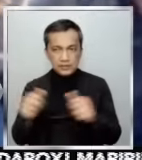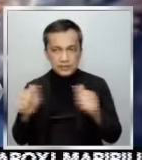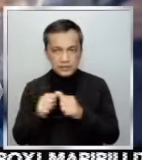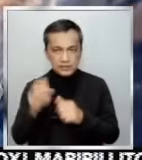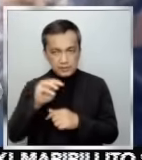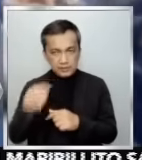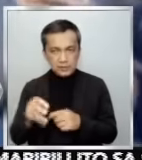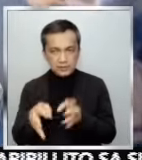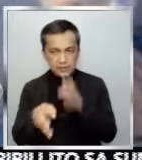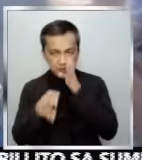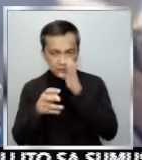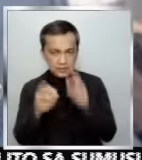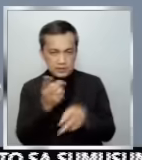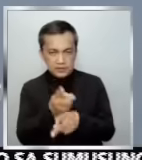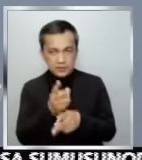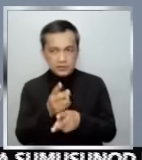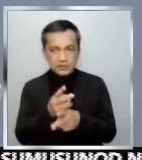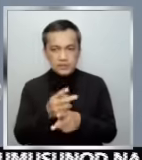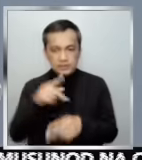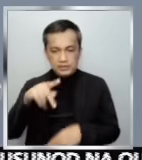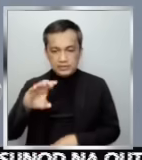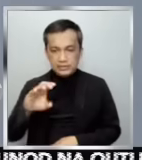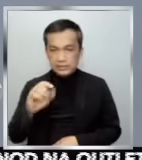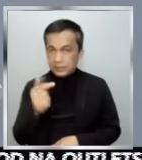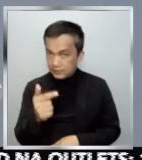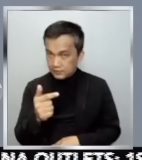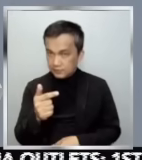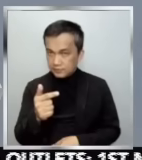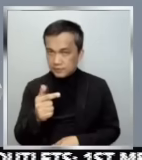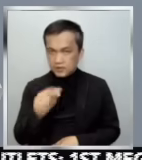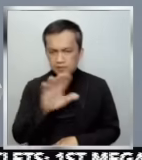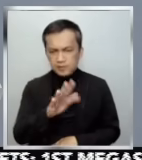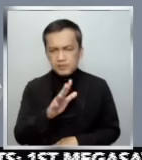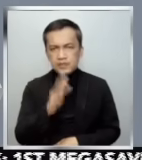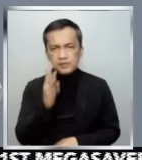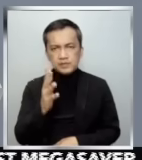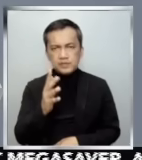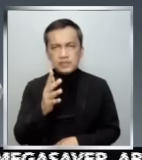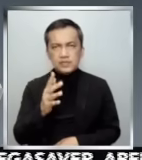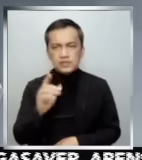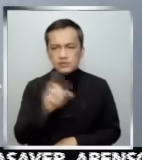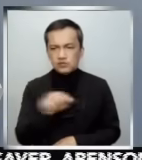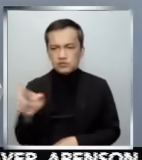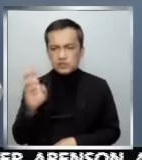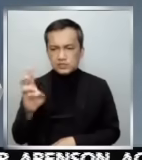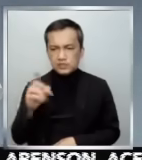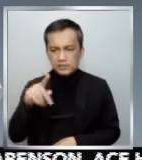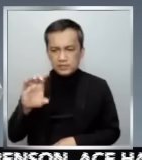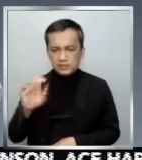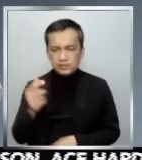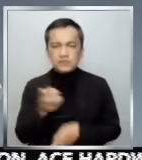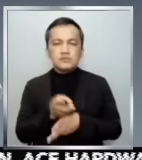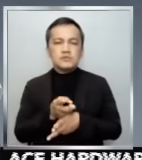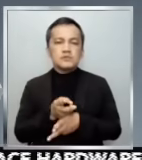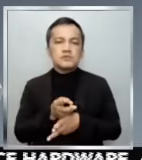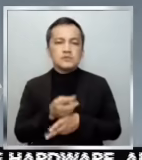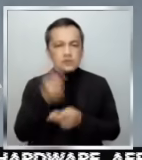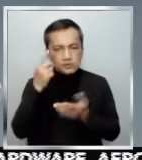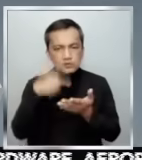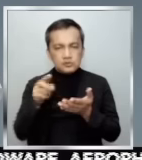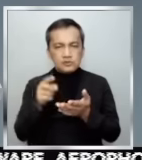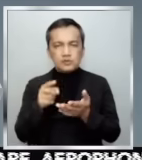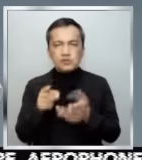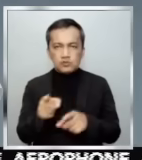pagbabantay ng Philippine coast guard nasa 50 to 60 na pcg ang naka-standby at nakatutok para masiguro na